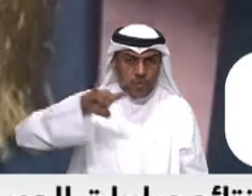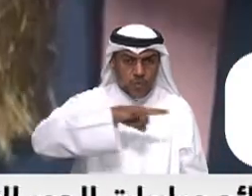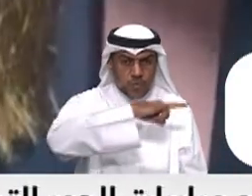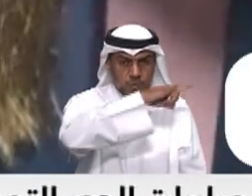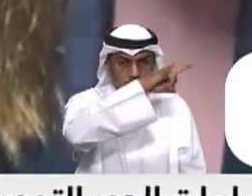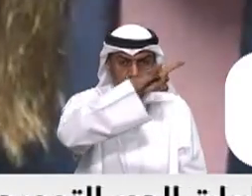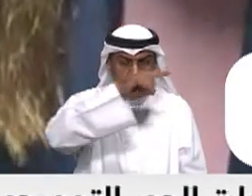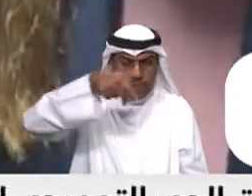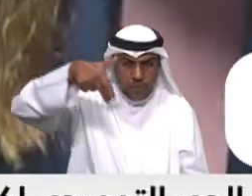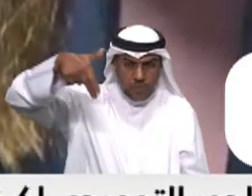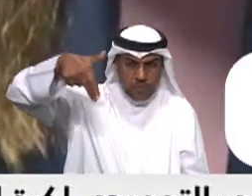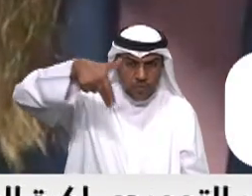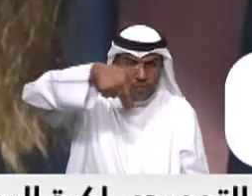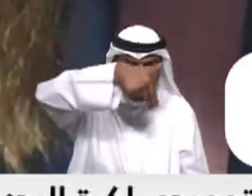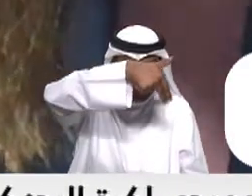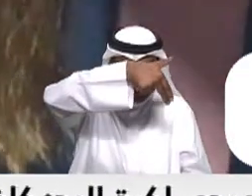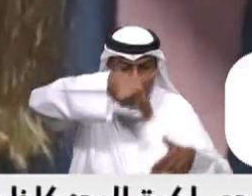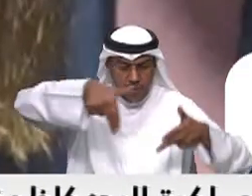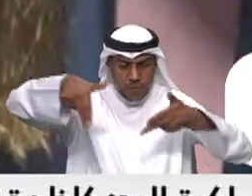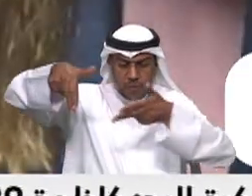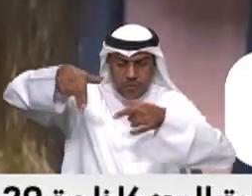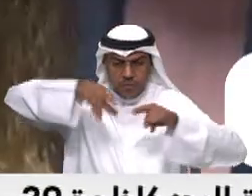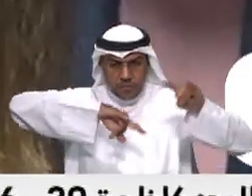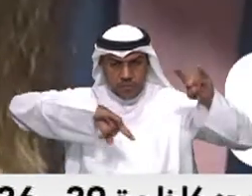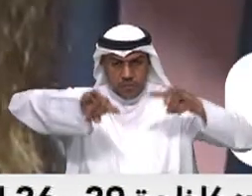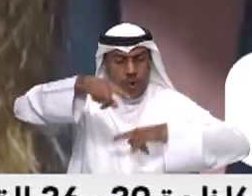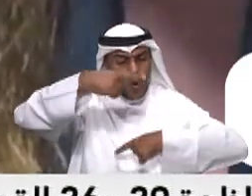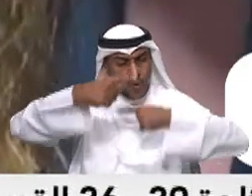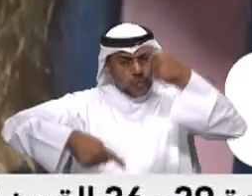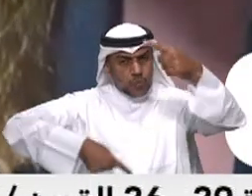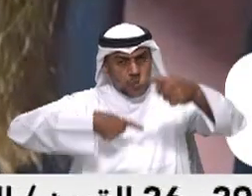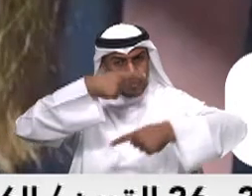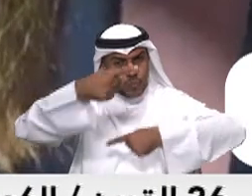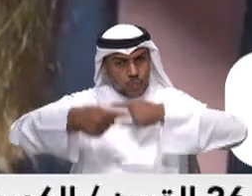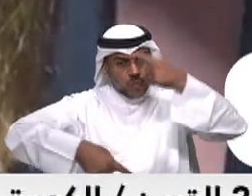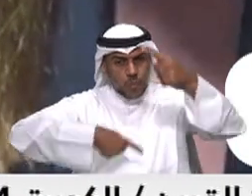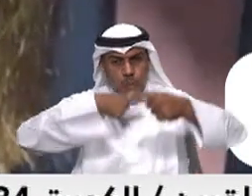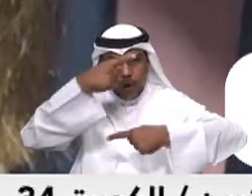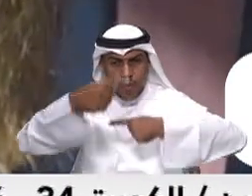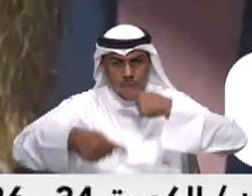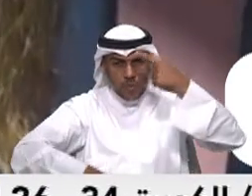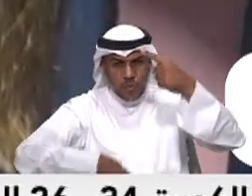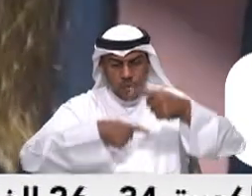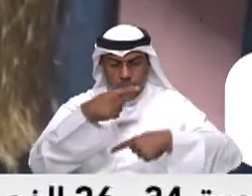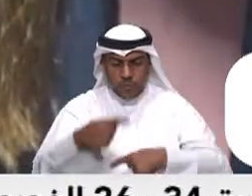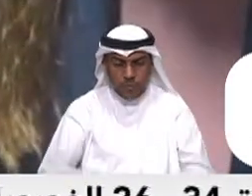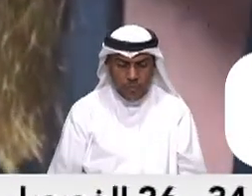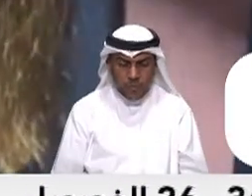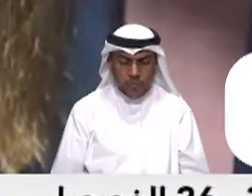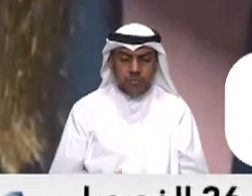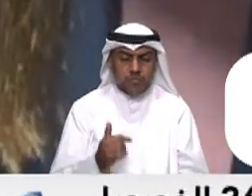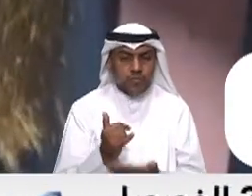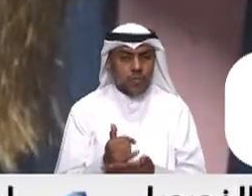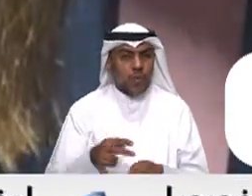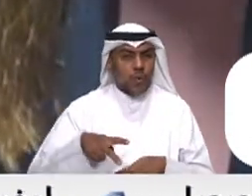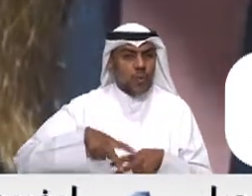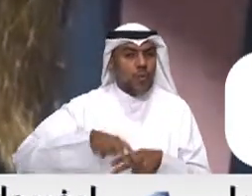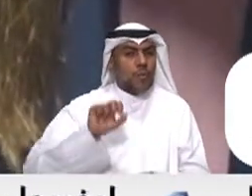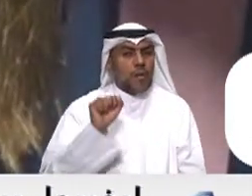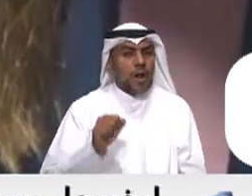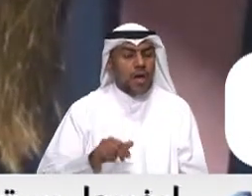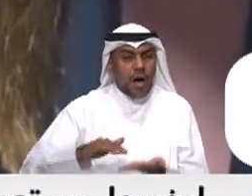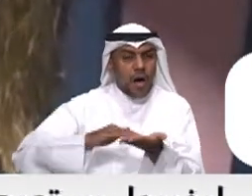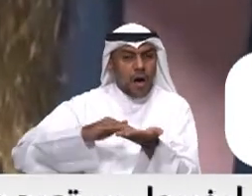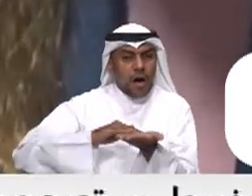لا تهدأ، وهذا طبعا أمر مرفوض، وكنا قد رأينا في الصور نجيب ميقاتي رئيس